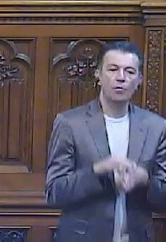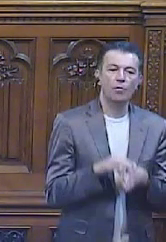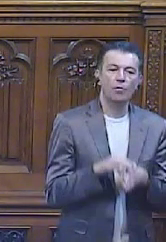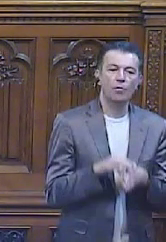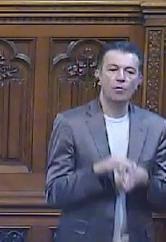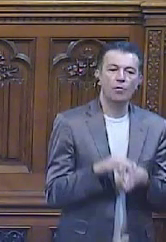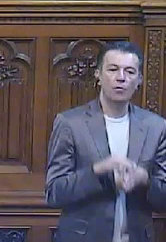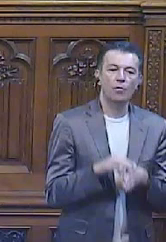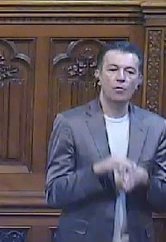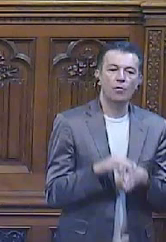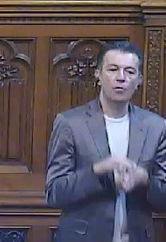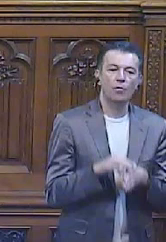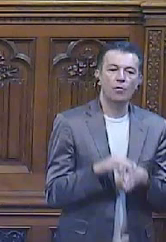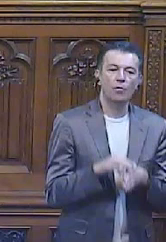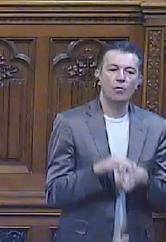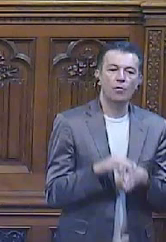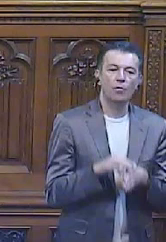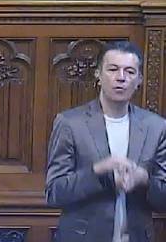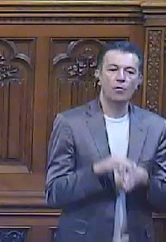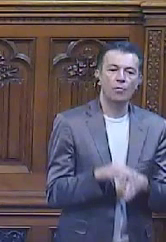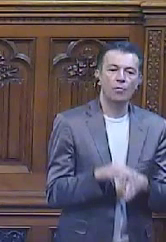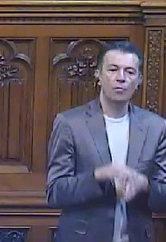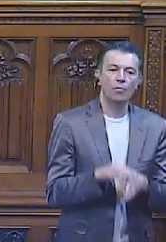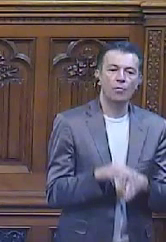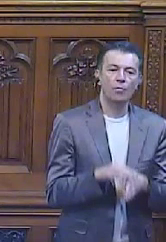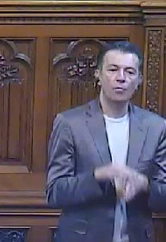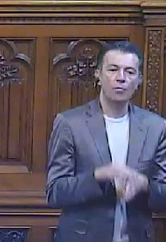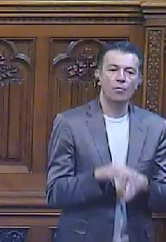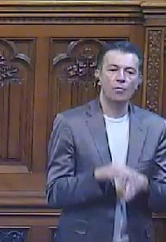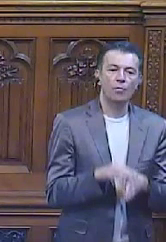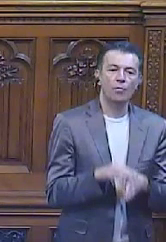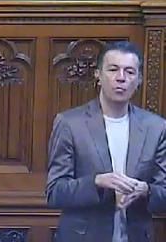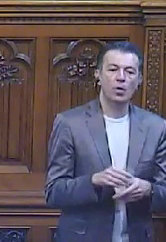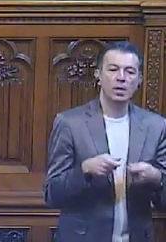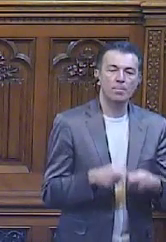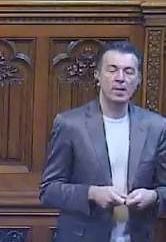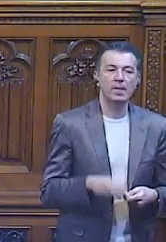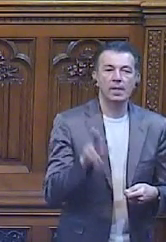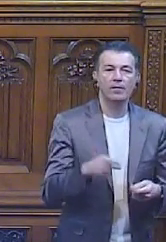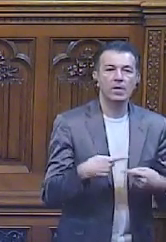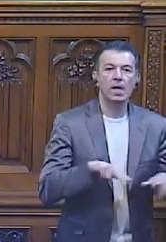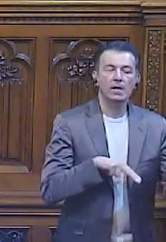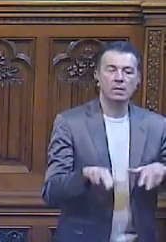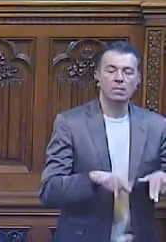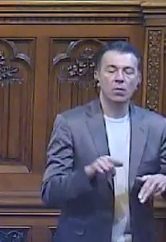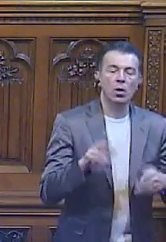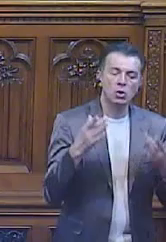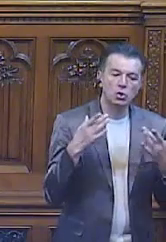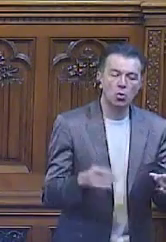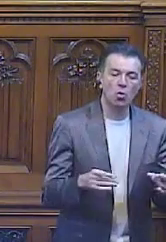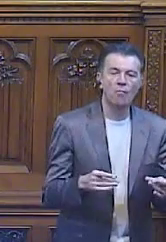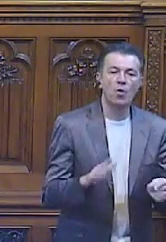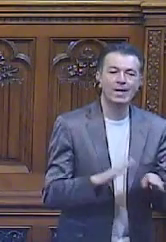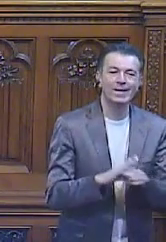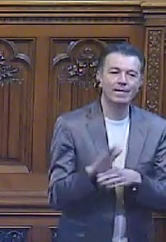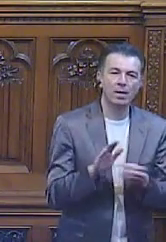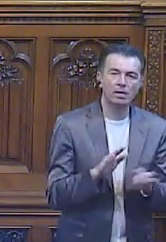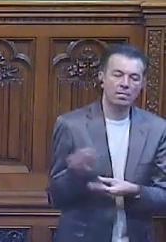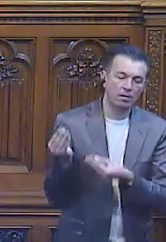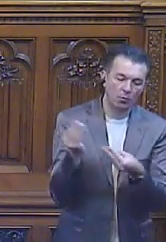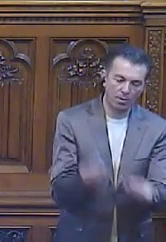Der zweite Beschlussantrag lautet, der Landtag möge beschließen, die Landesregierung möge umgehend dem Landtag einen